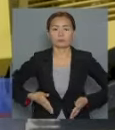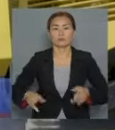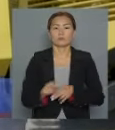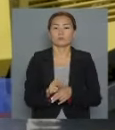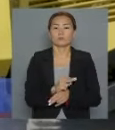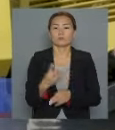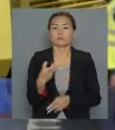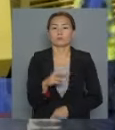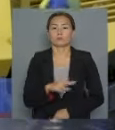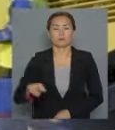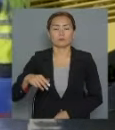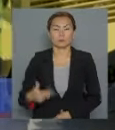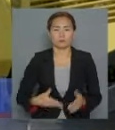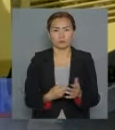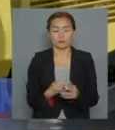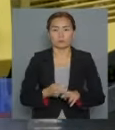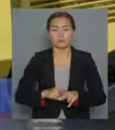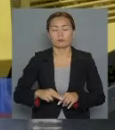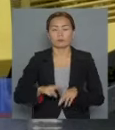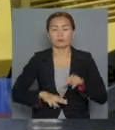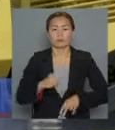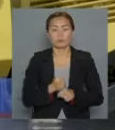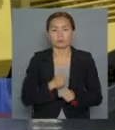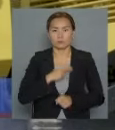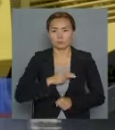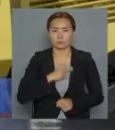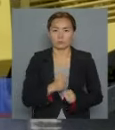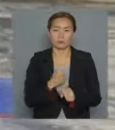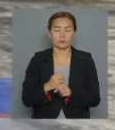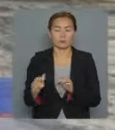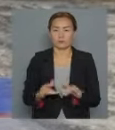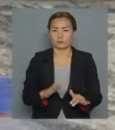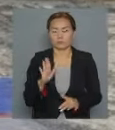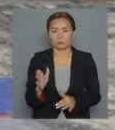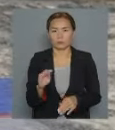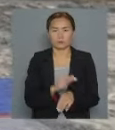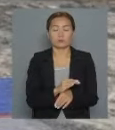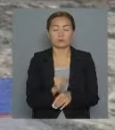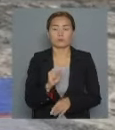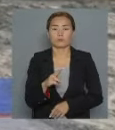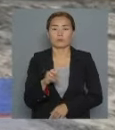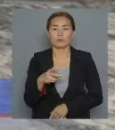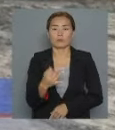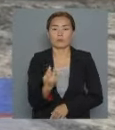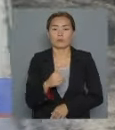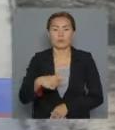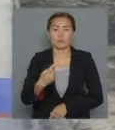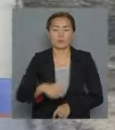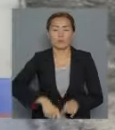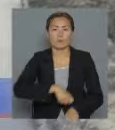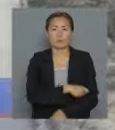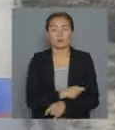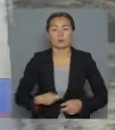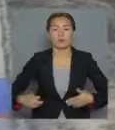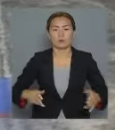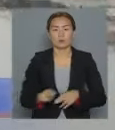жөндеуге 300 миллион теңге бөлініп, аталған объектіде мобилизация жұмыстары жүріп жатыр. Бұған қоса Ақтоғай ауылының 2,1 километр кірме